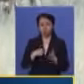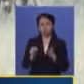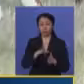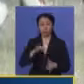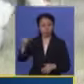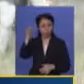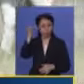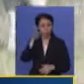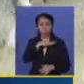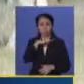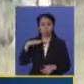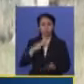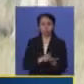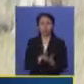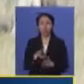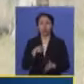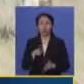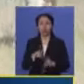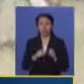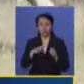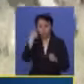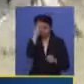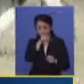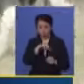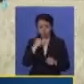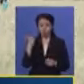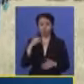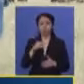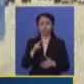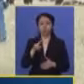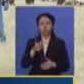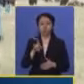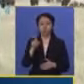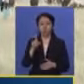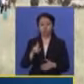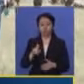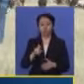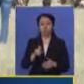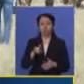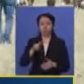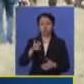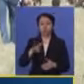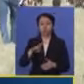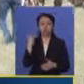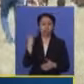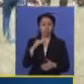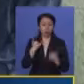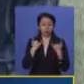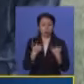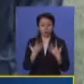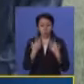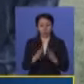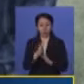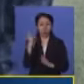КРС мясного направления, а в 2015 по программе Сабага завез из Чехии около 100 голов симментальской породы. На сегодняшний день в